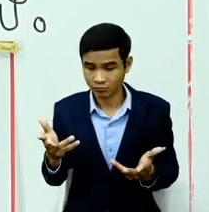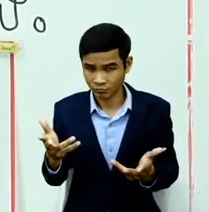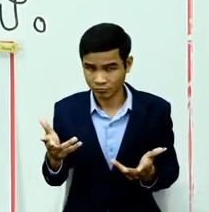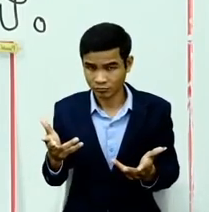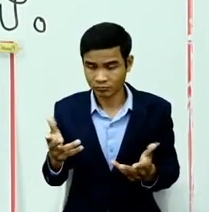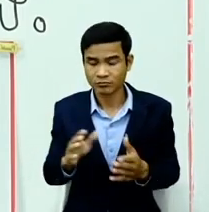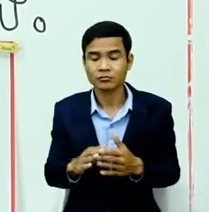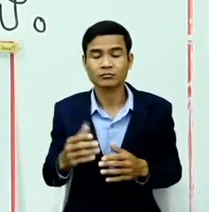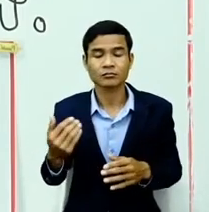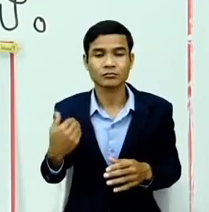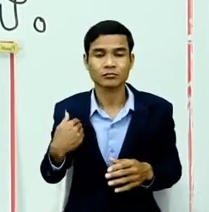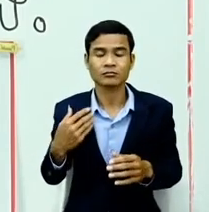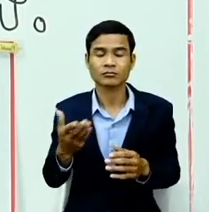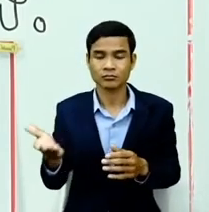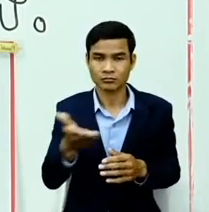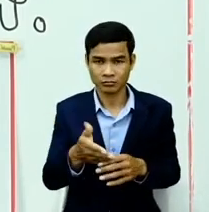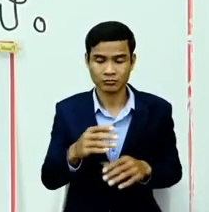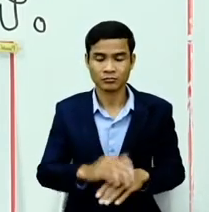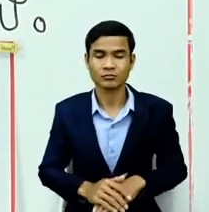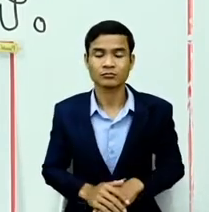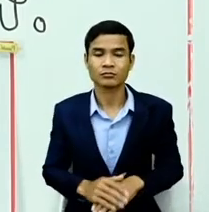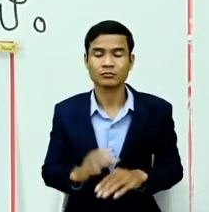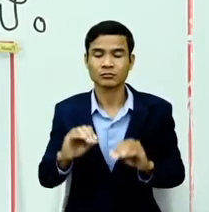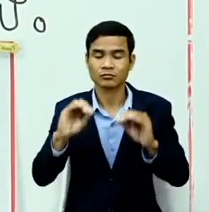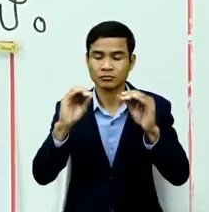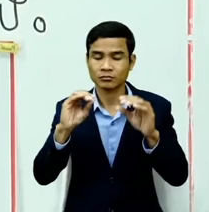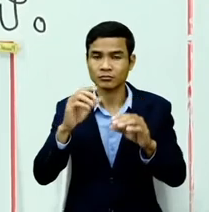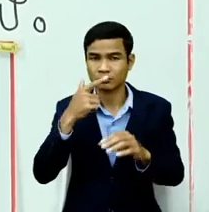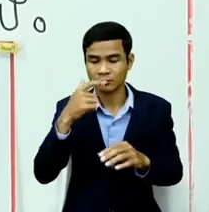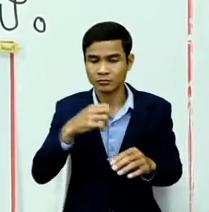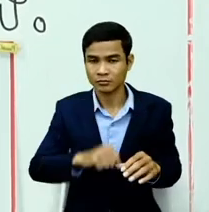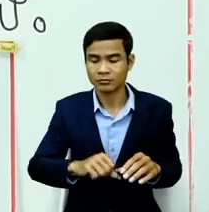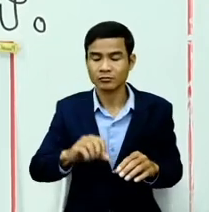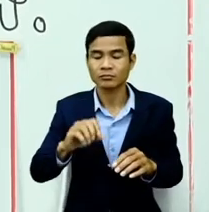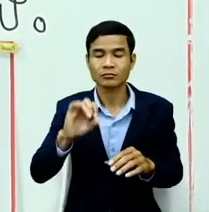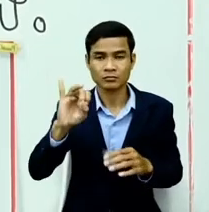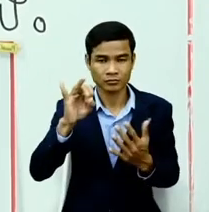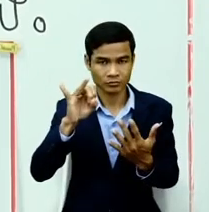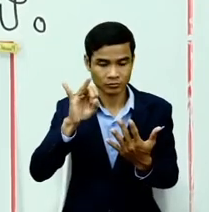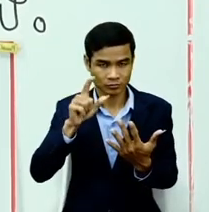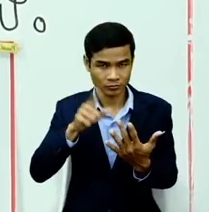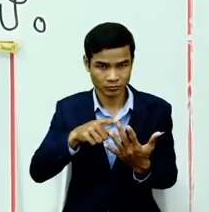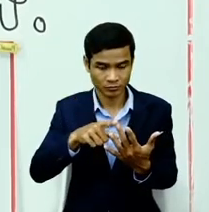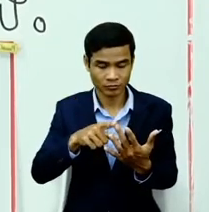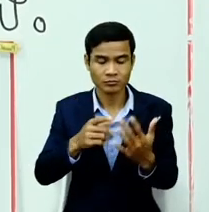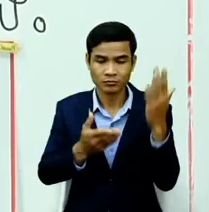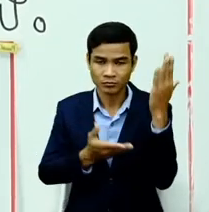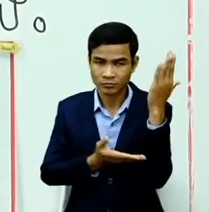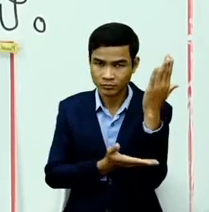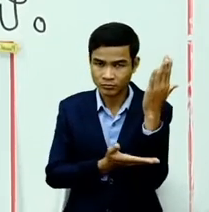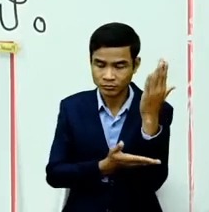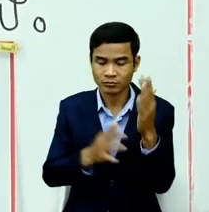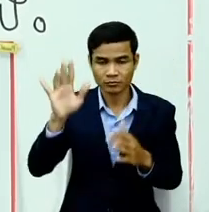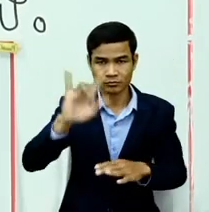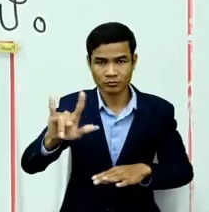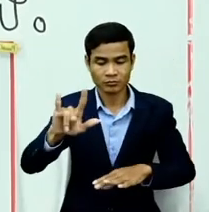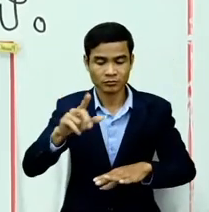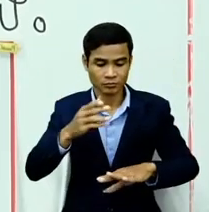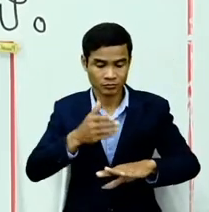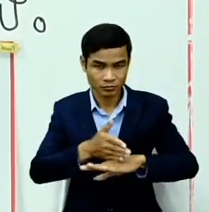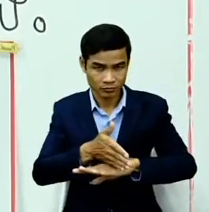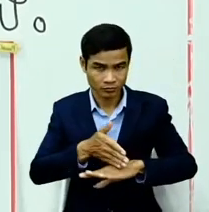ចាតោះចាប់ដល់បង្កើតរួមជាមួយអ្នកគ្រូតាឈុំអាឈើដោយប្រើរូ